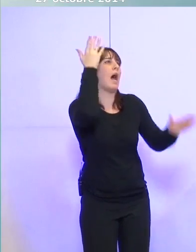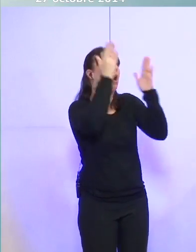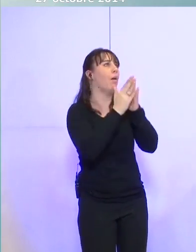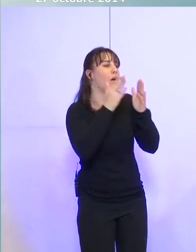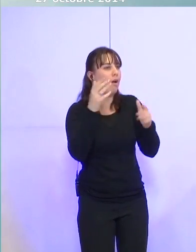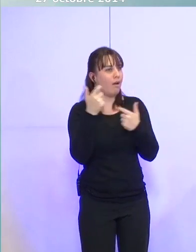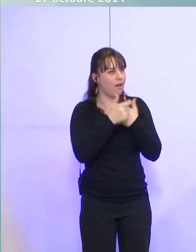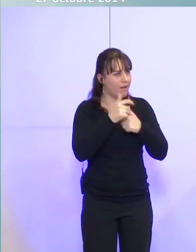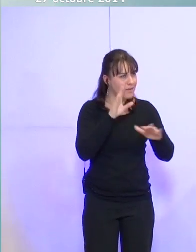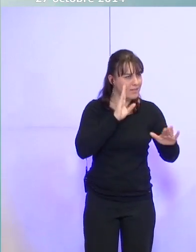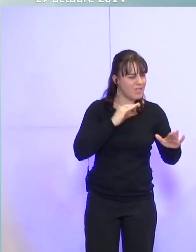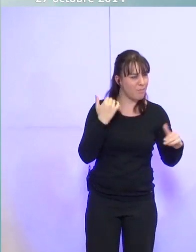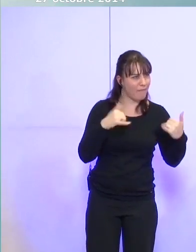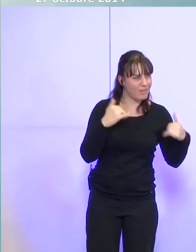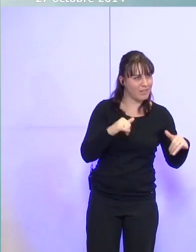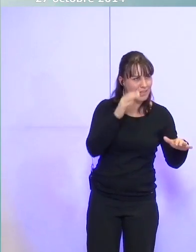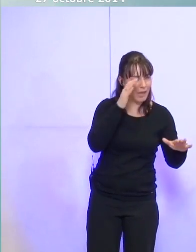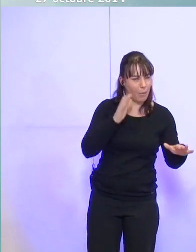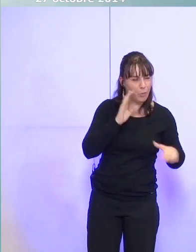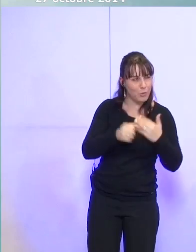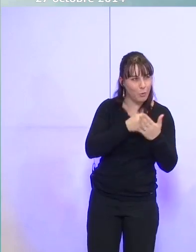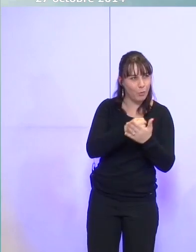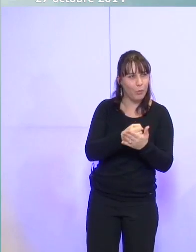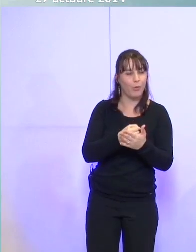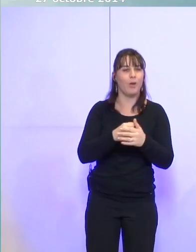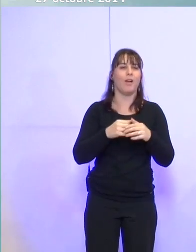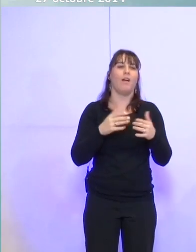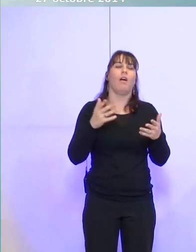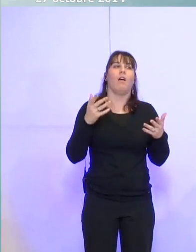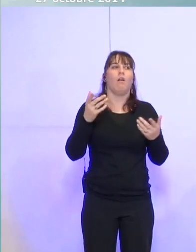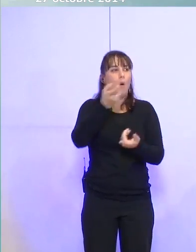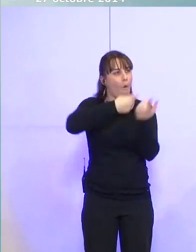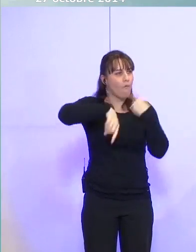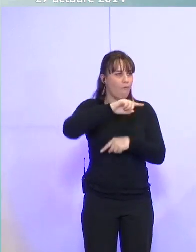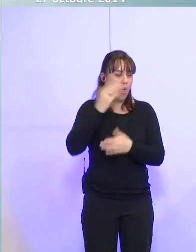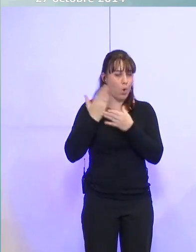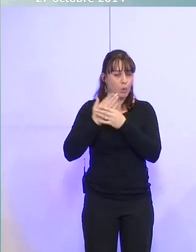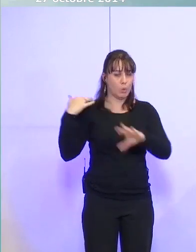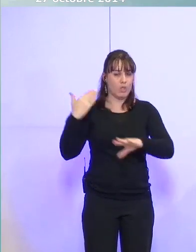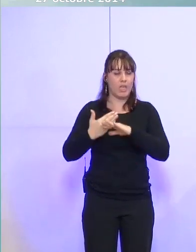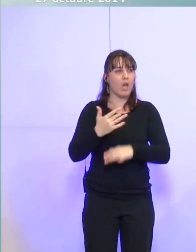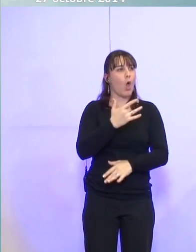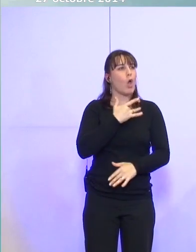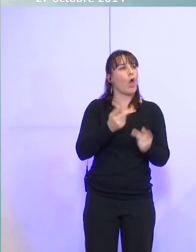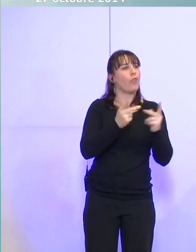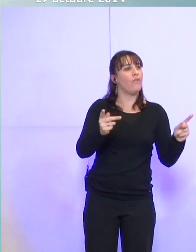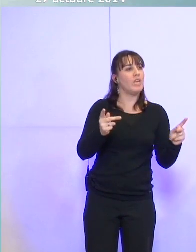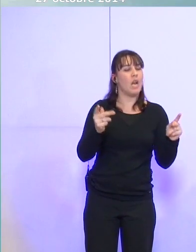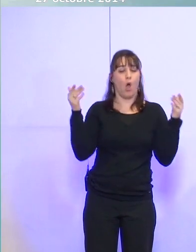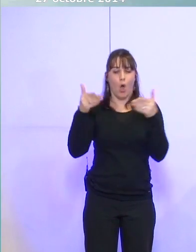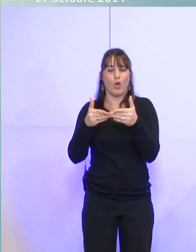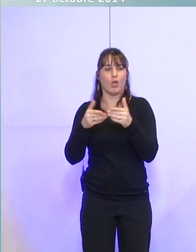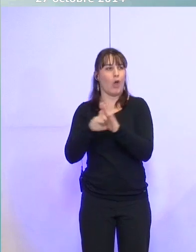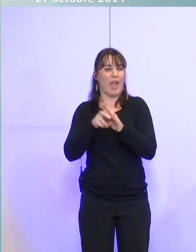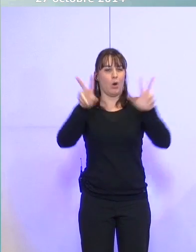Si, écoutez la fin. Vous devez sans nul doute connaître le dossier cœur de ville, cœur d'agglo. Laissez-moi vous